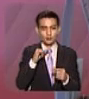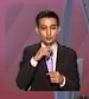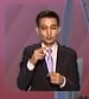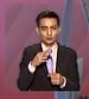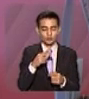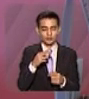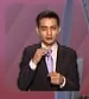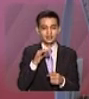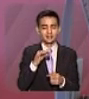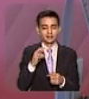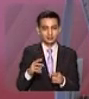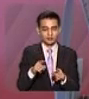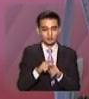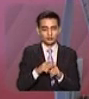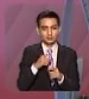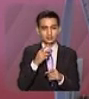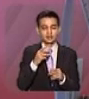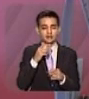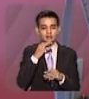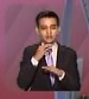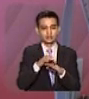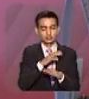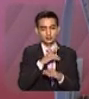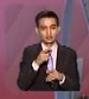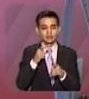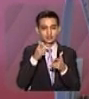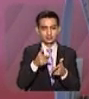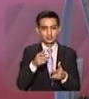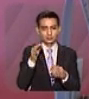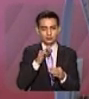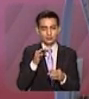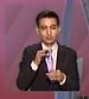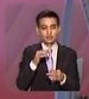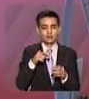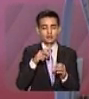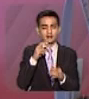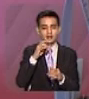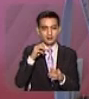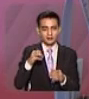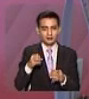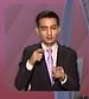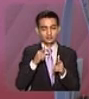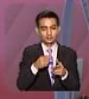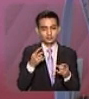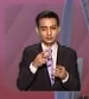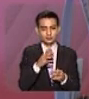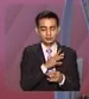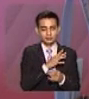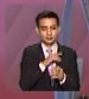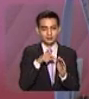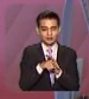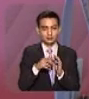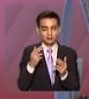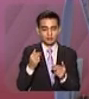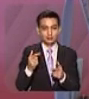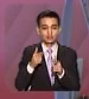удостоверение и потом он озвучил суммы, которые должны будут поступить на наши как бы карты. Да, суммы поступили, но там стояло поступление от